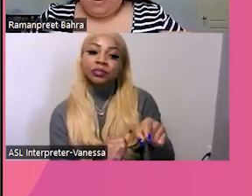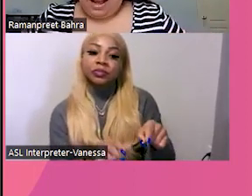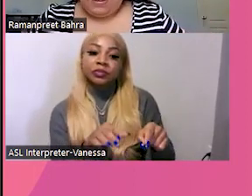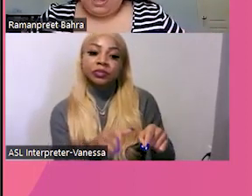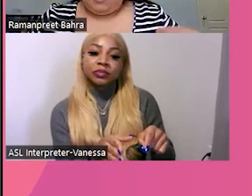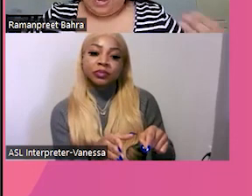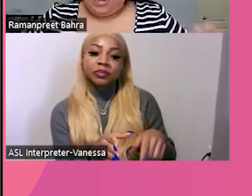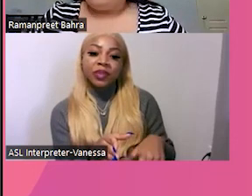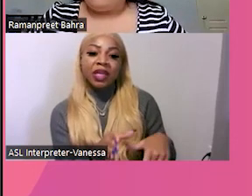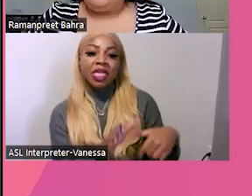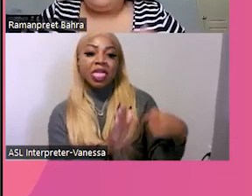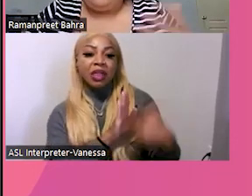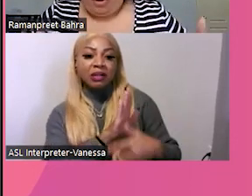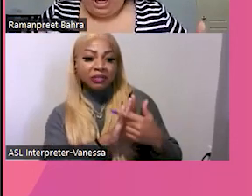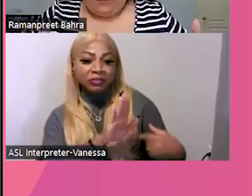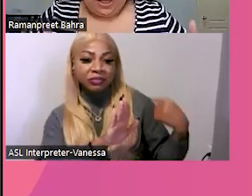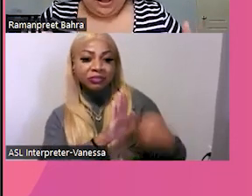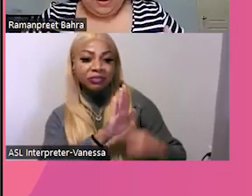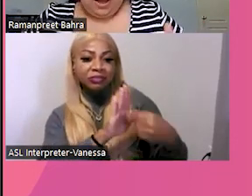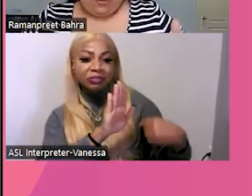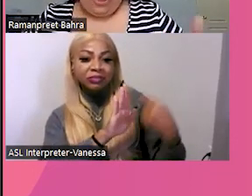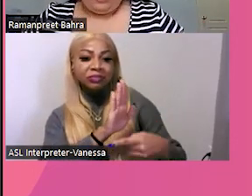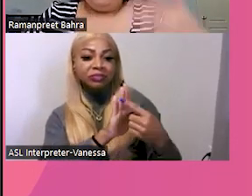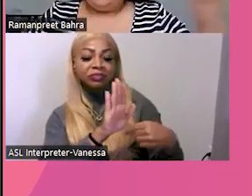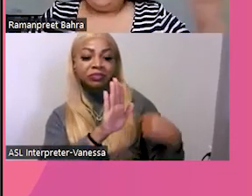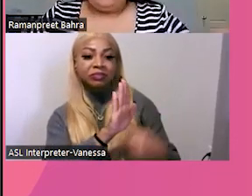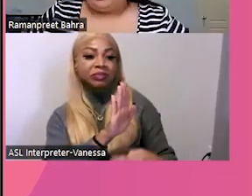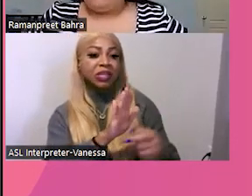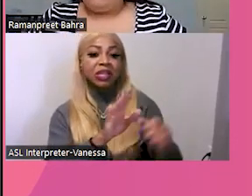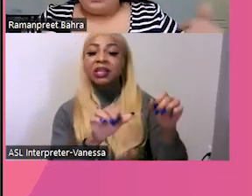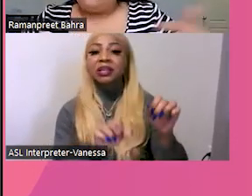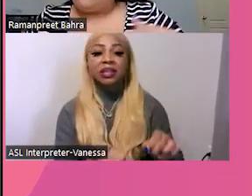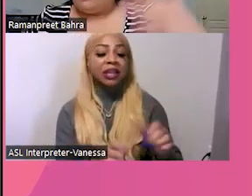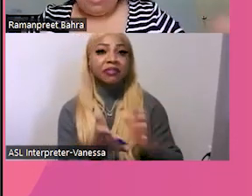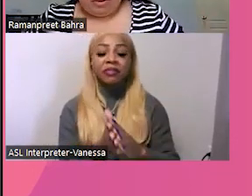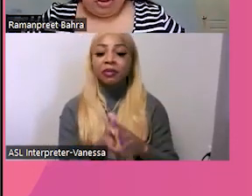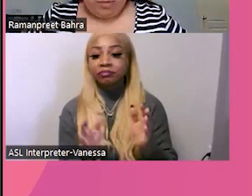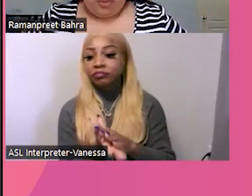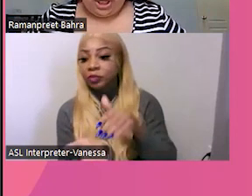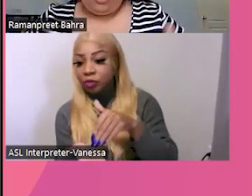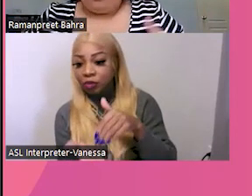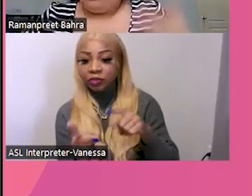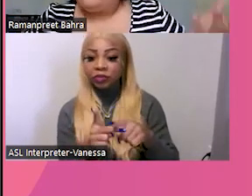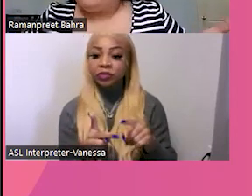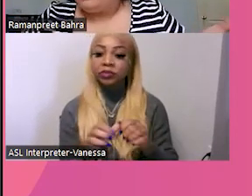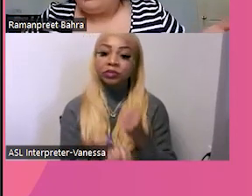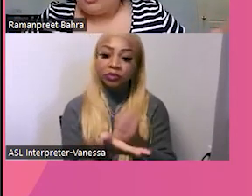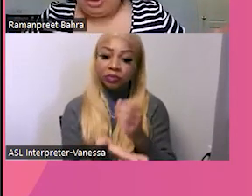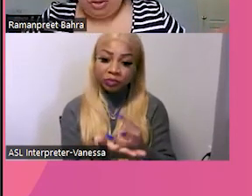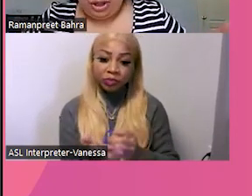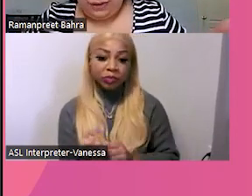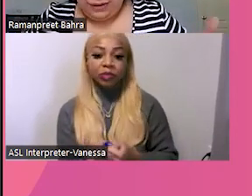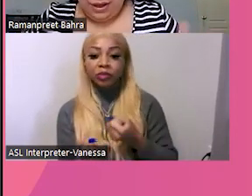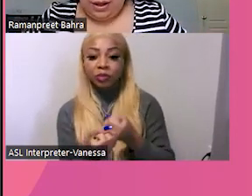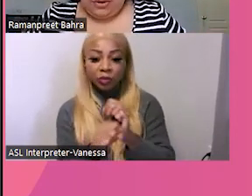Il y a aussi la façon dont nous sommes assujettis aux gens qui nous regardent fixement du regard, qu'il s'agisse de travailleurs